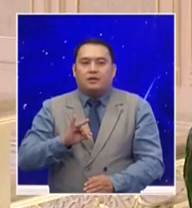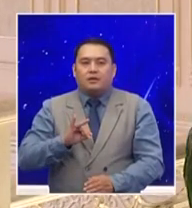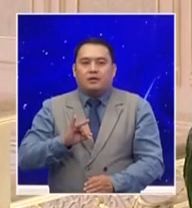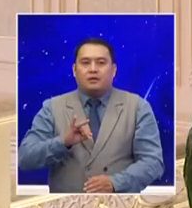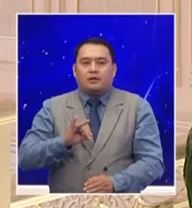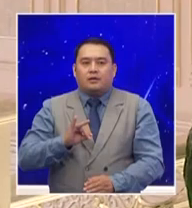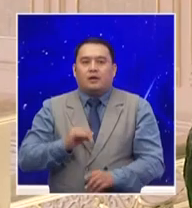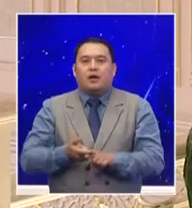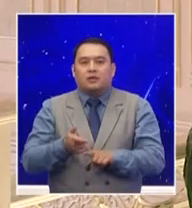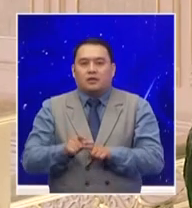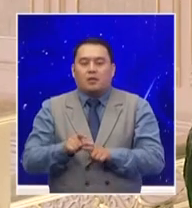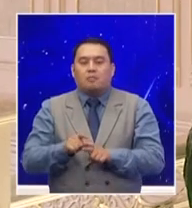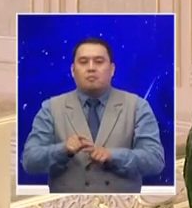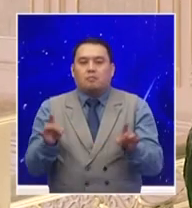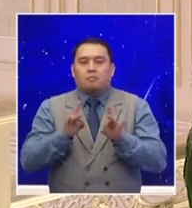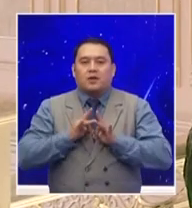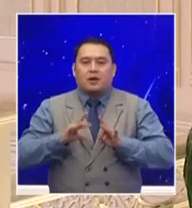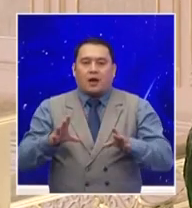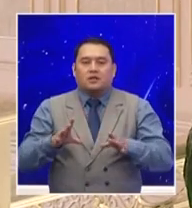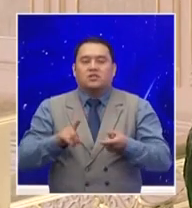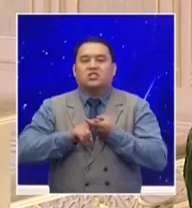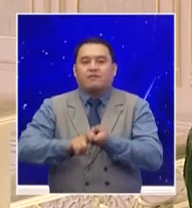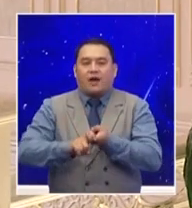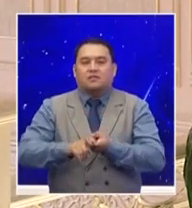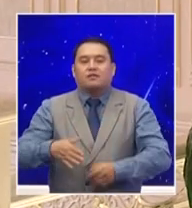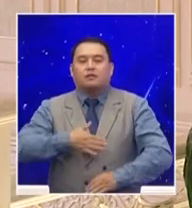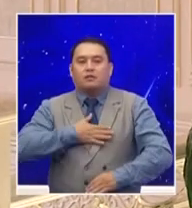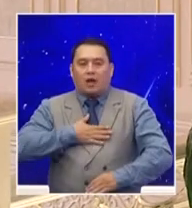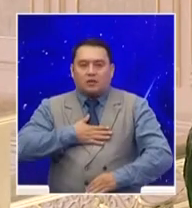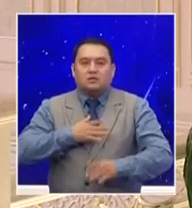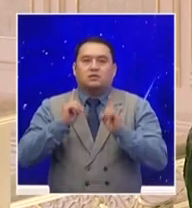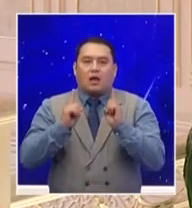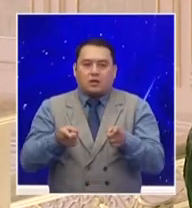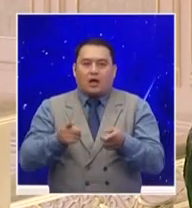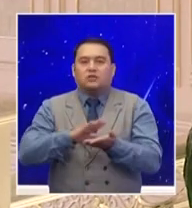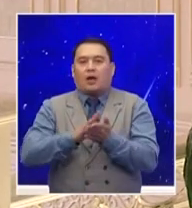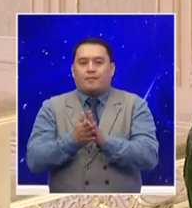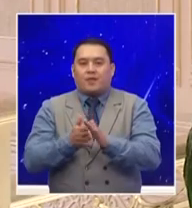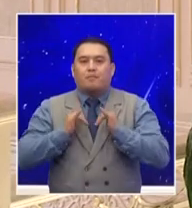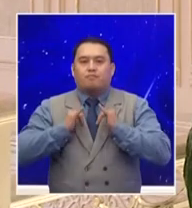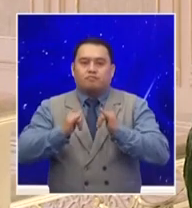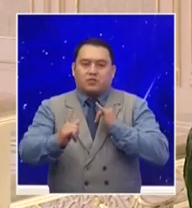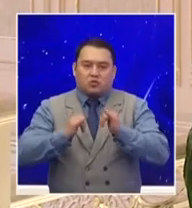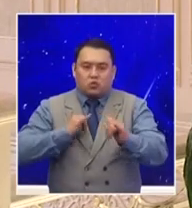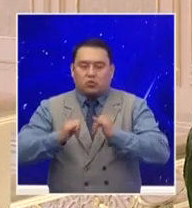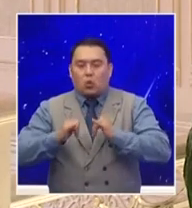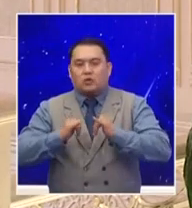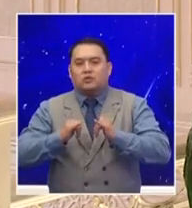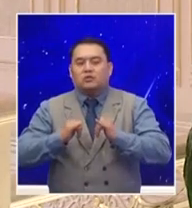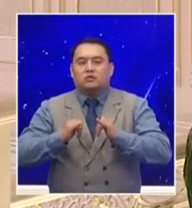Этот праздник подталкивает нас на согласие, на братское